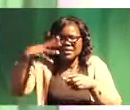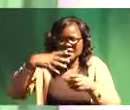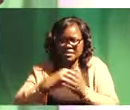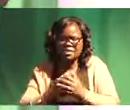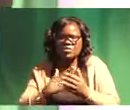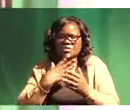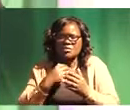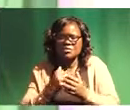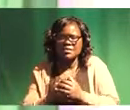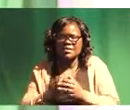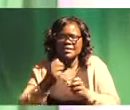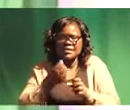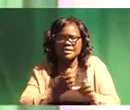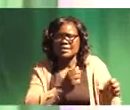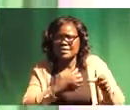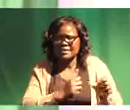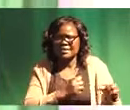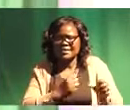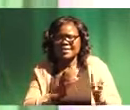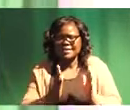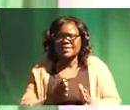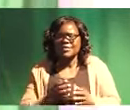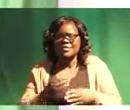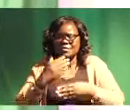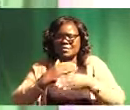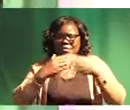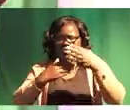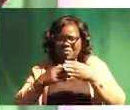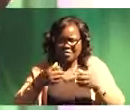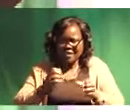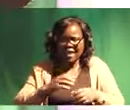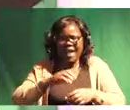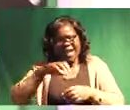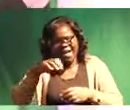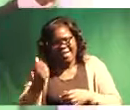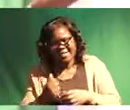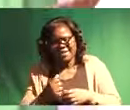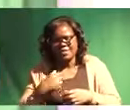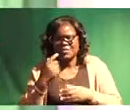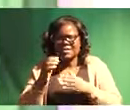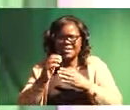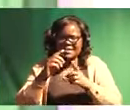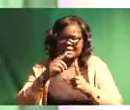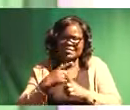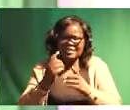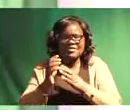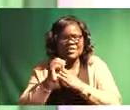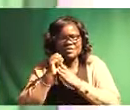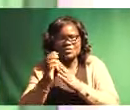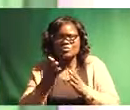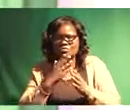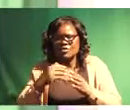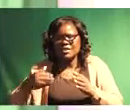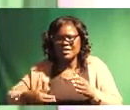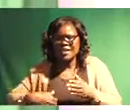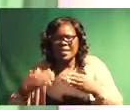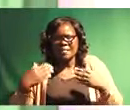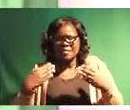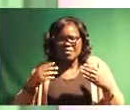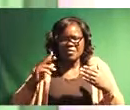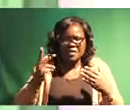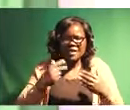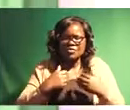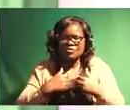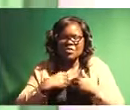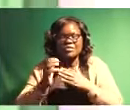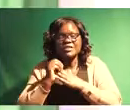tunahitaji carpenters, tunahitaji masons na wale wengine wote wenye taaluma mbalimbali. Tunataka vijana wa Kenya wawe na